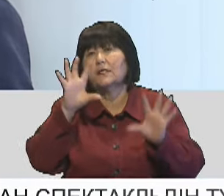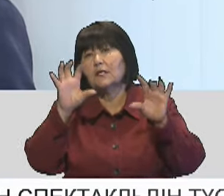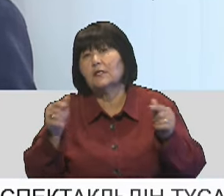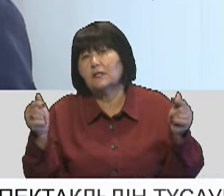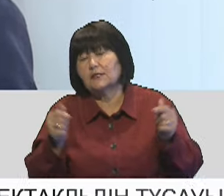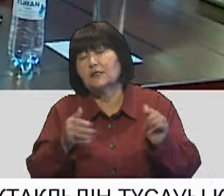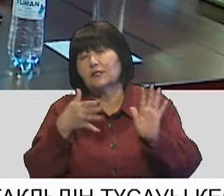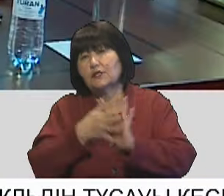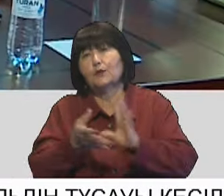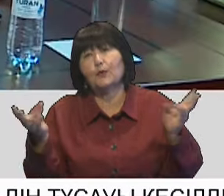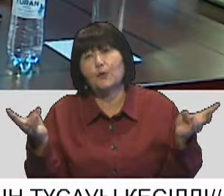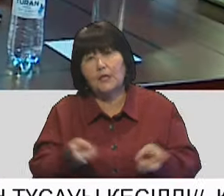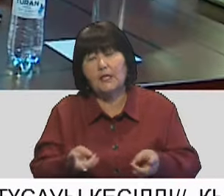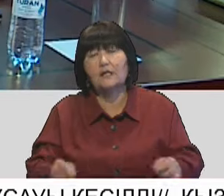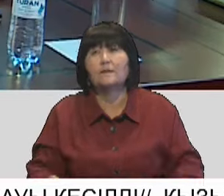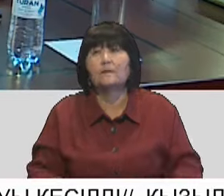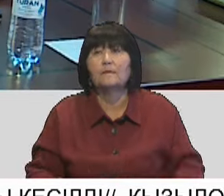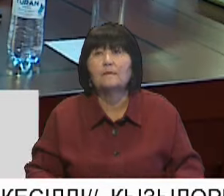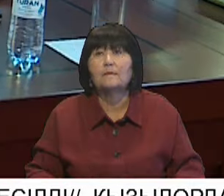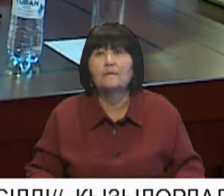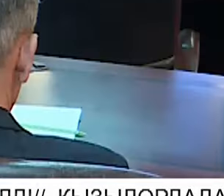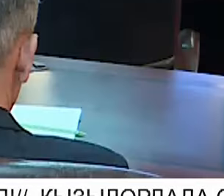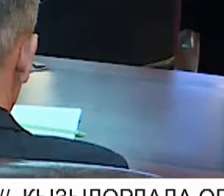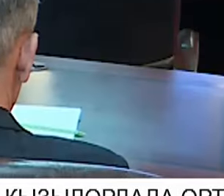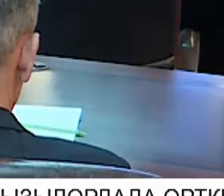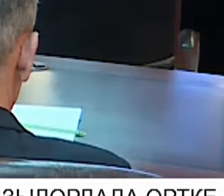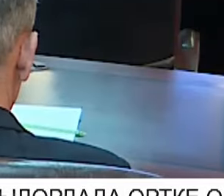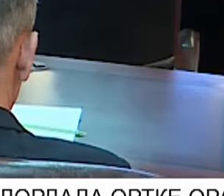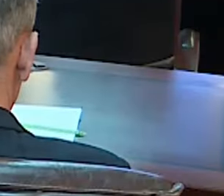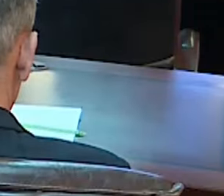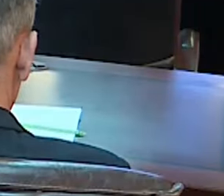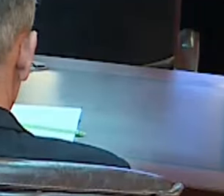игерілу керек. Мақсат Қарбай, Ғалымжан Қожақов, Шапағат Жаппасбай, Қызылорда телеарнасы.